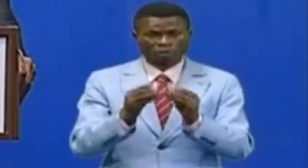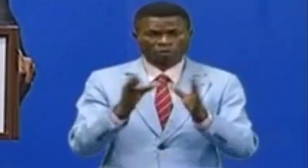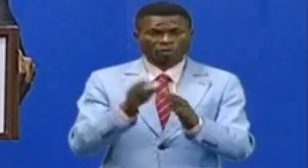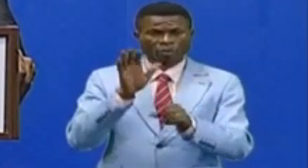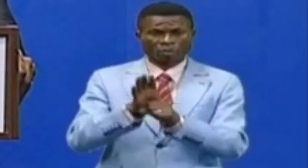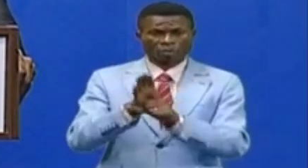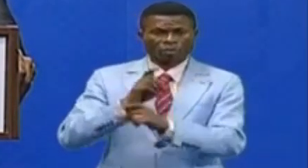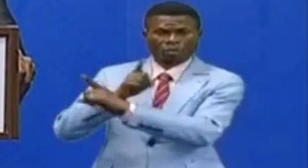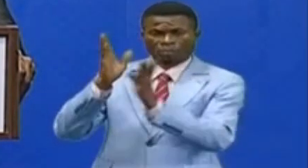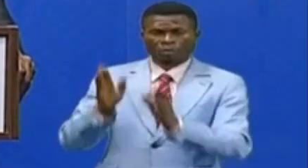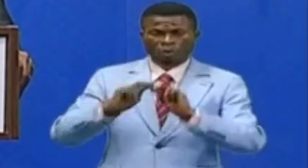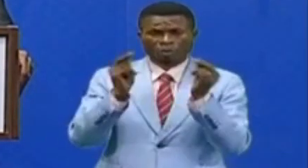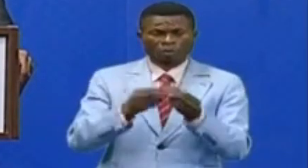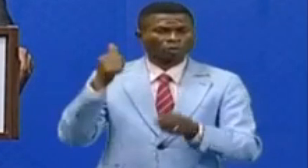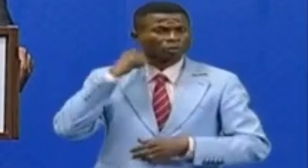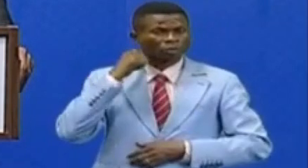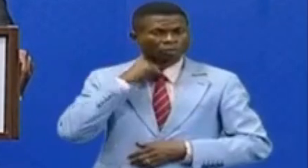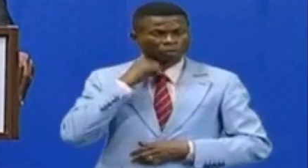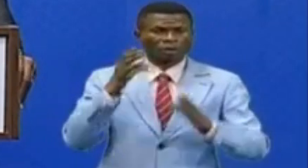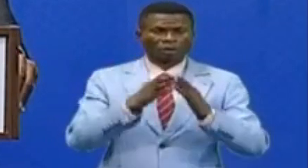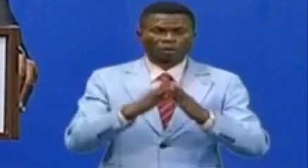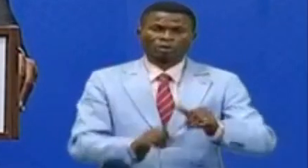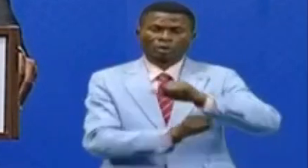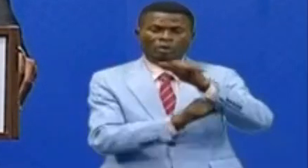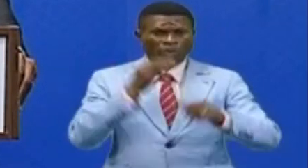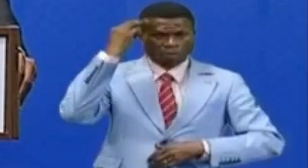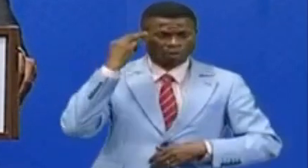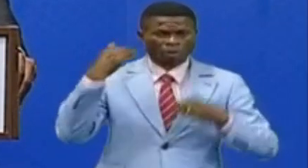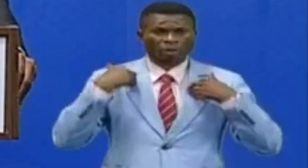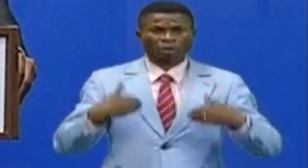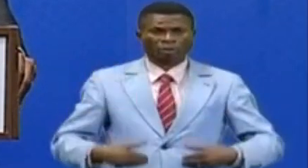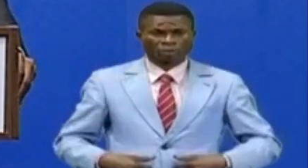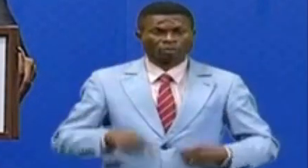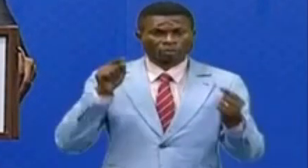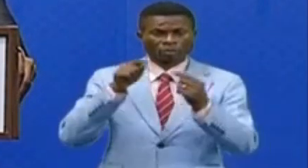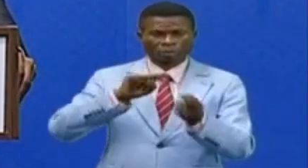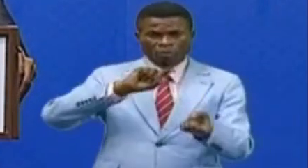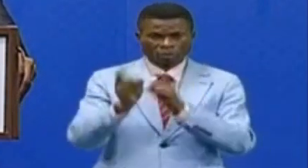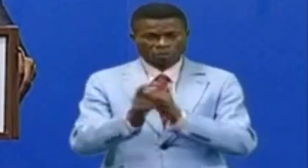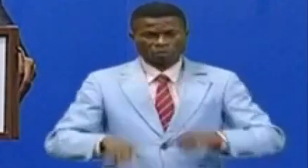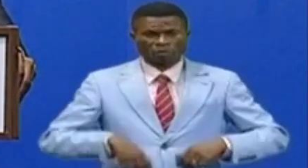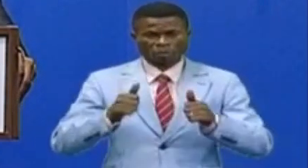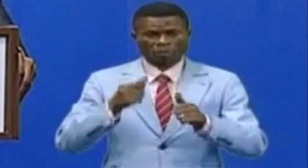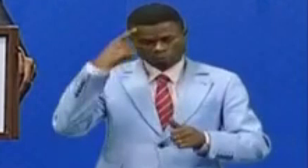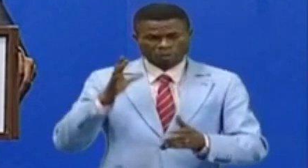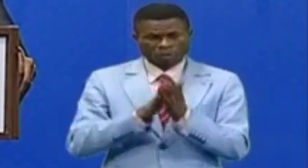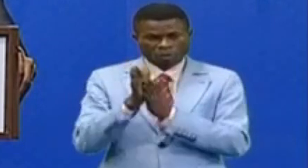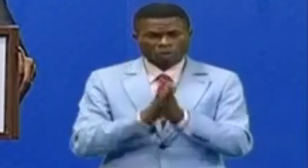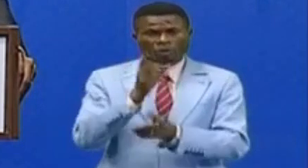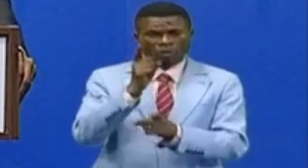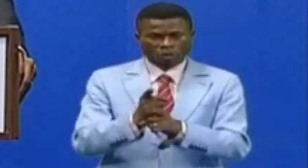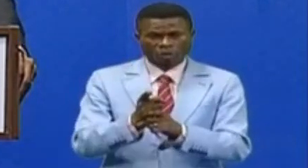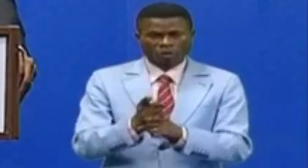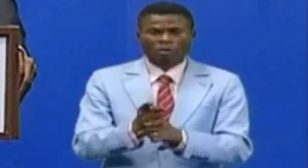différents syndicats du corps médical qu'accompagnait le ministre de la Santé dans les buts d'harmoniser les vues pour une prise en compte efficiente de